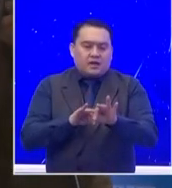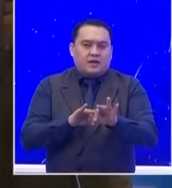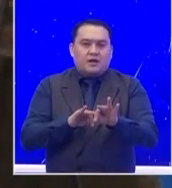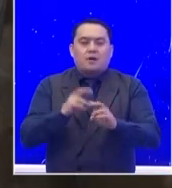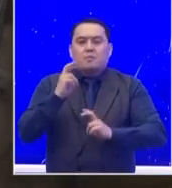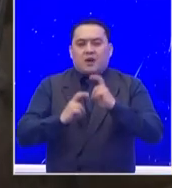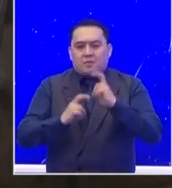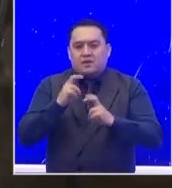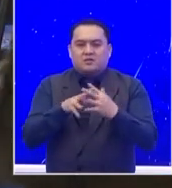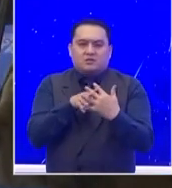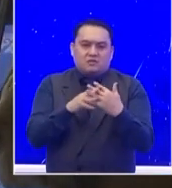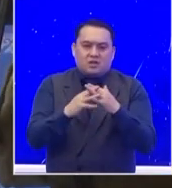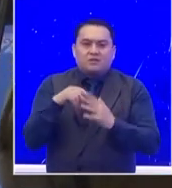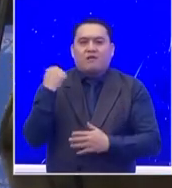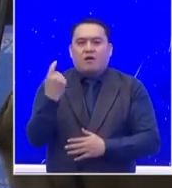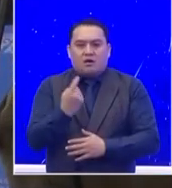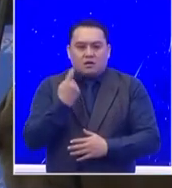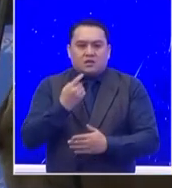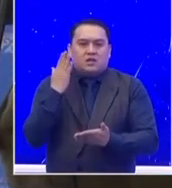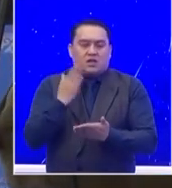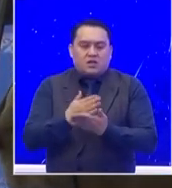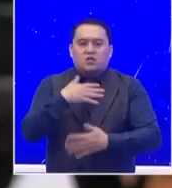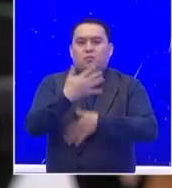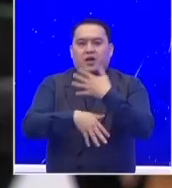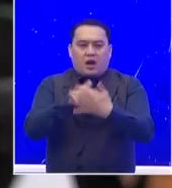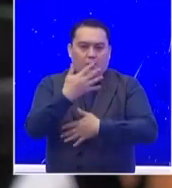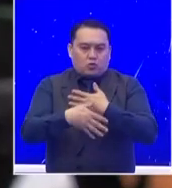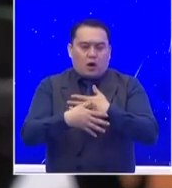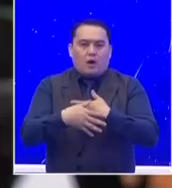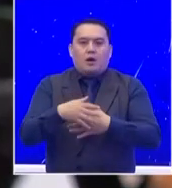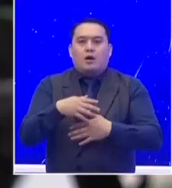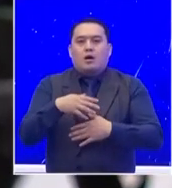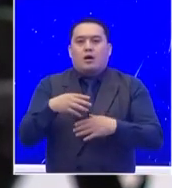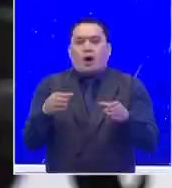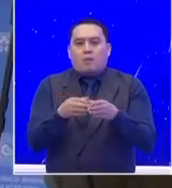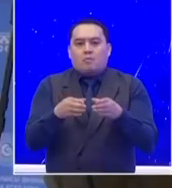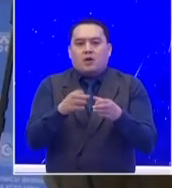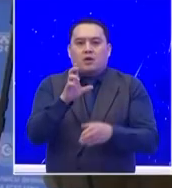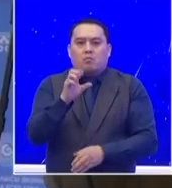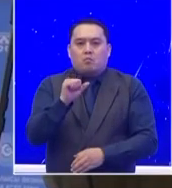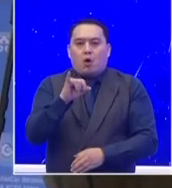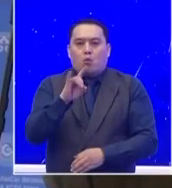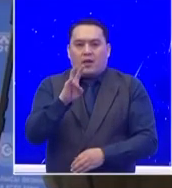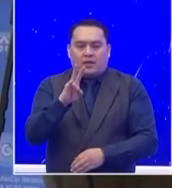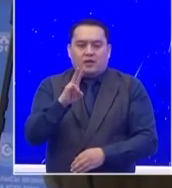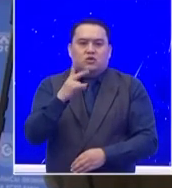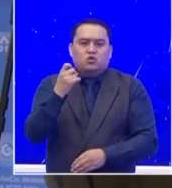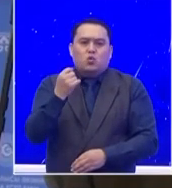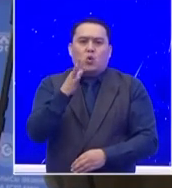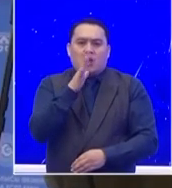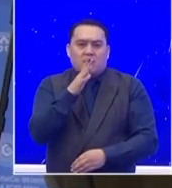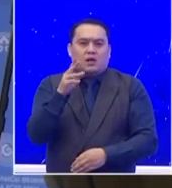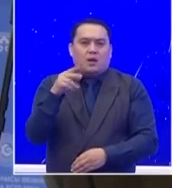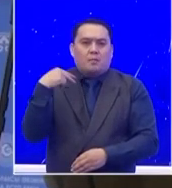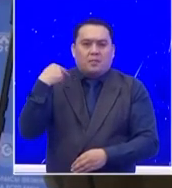и в сельском хозяйстве. Но основной, конечно, это переработка. Компания «Bauman» имеет столетнюю историю. И когда